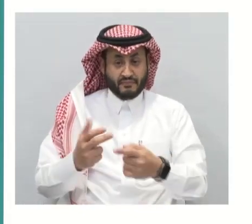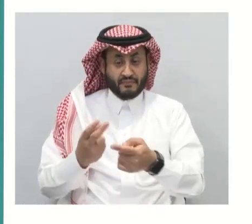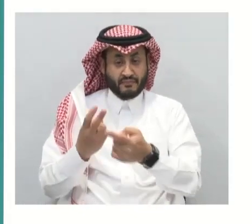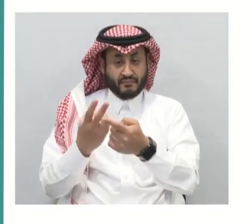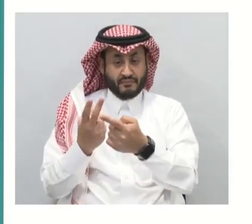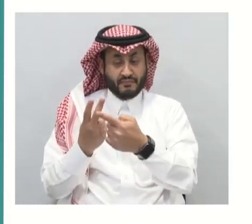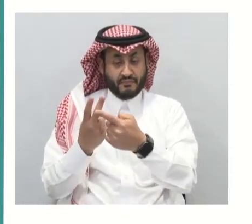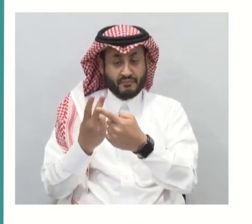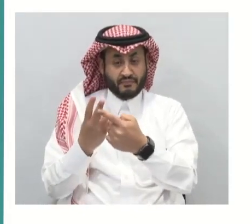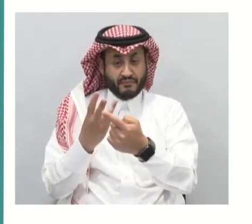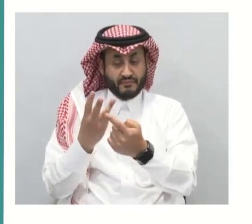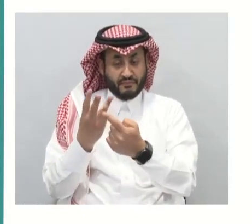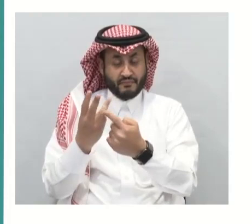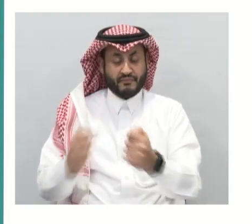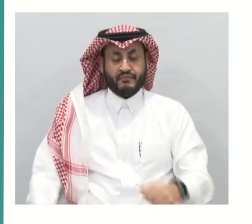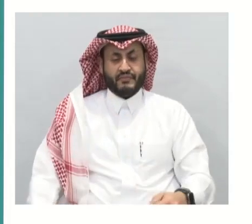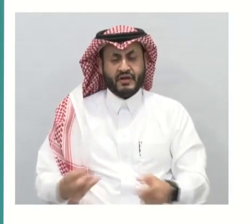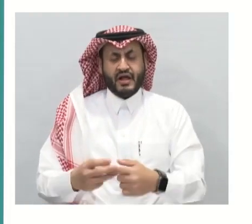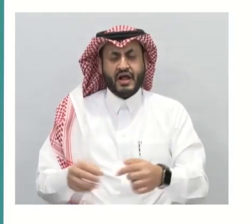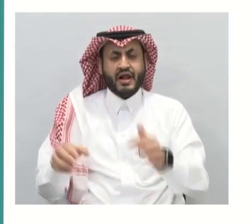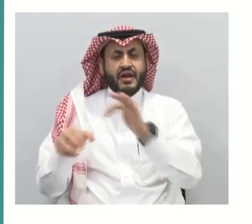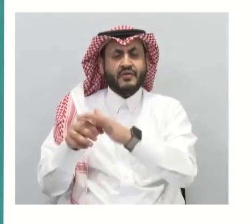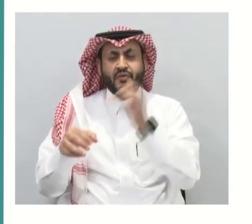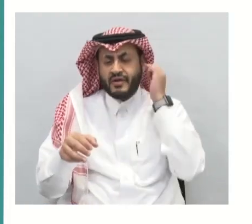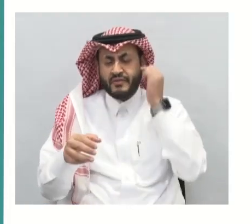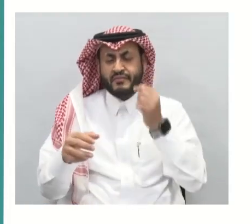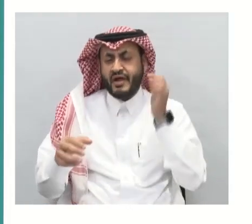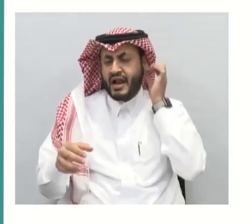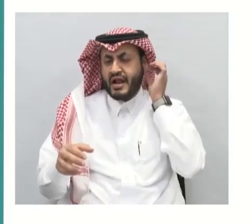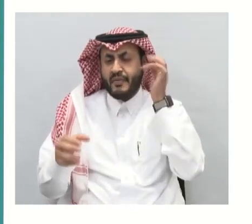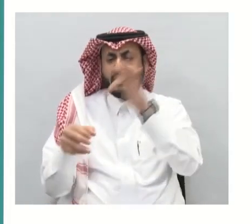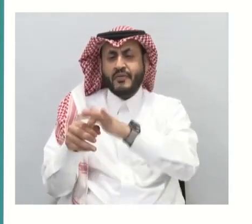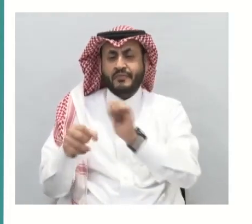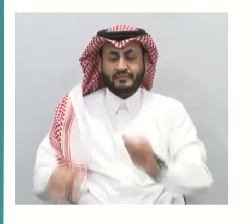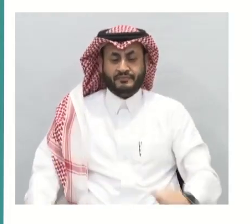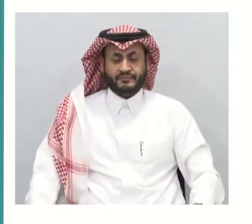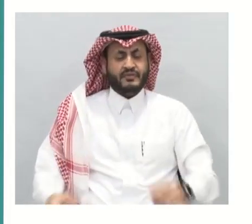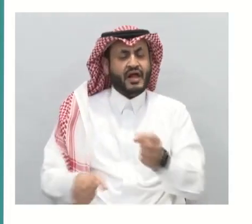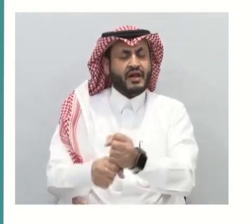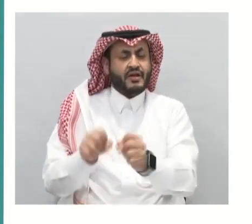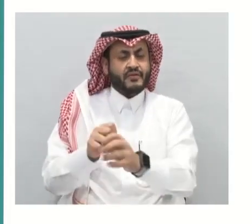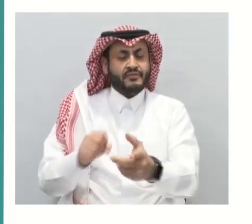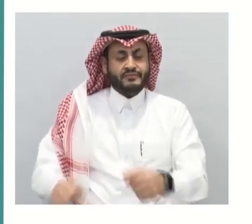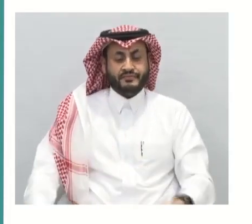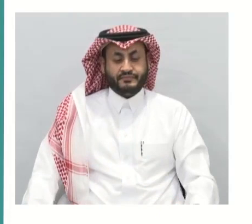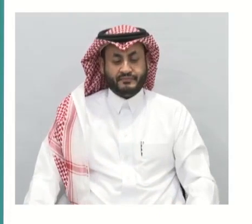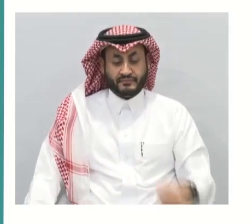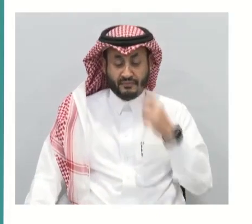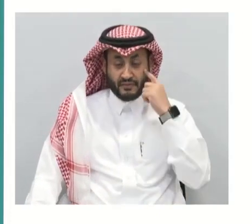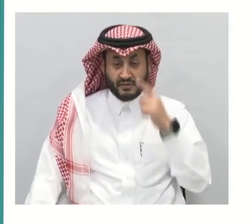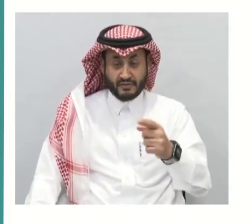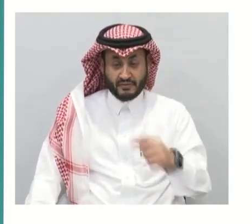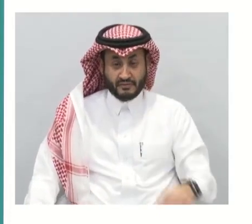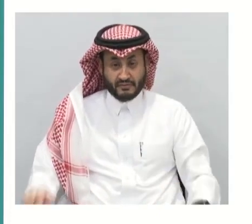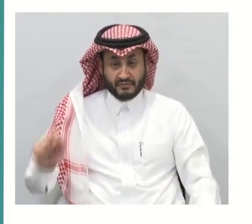الى من الاذن الداخليه من ماذا تتكون الاذن الداخليه لحظه قوقعه